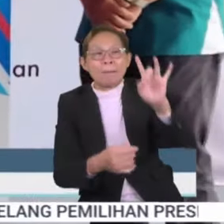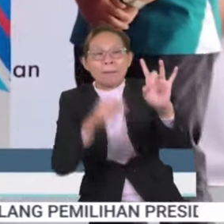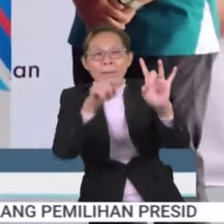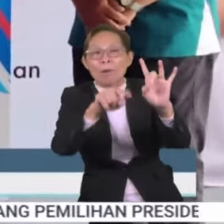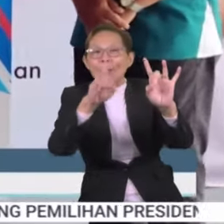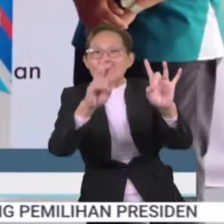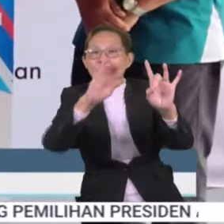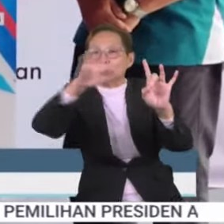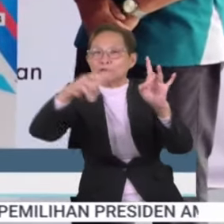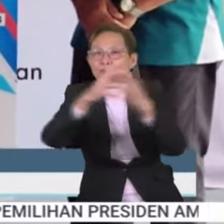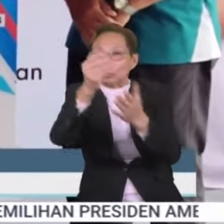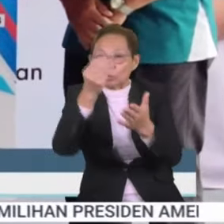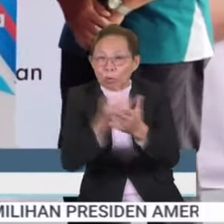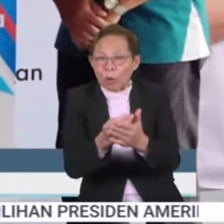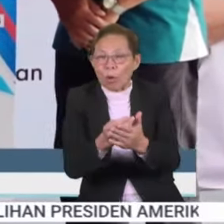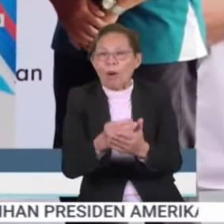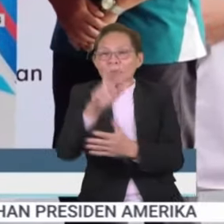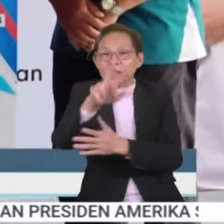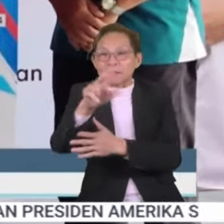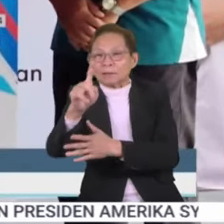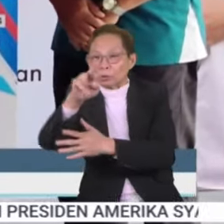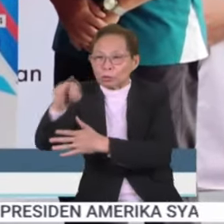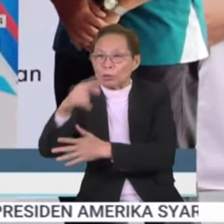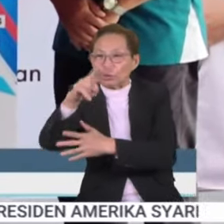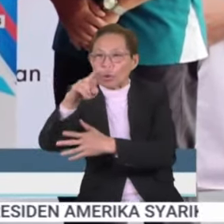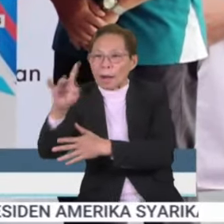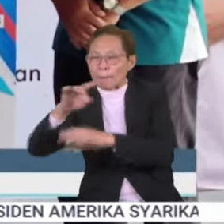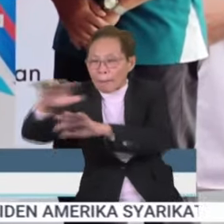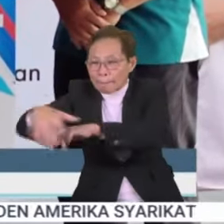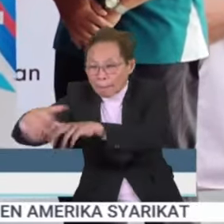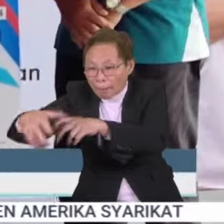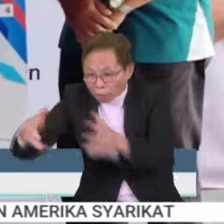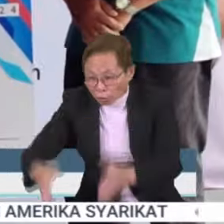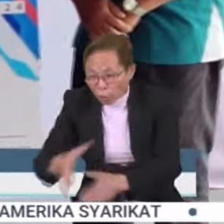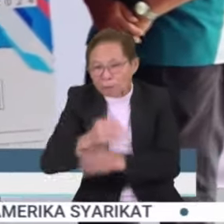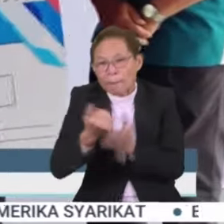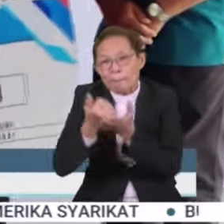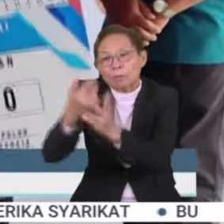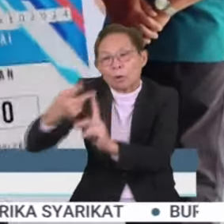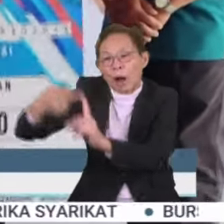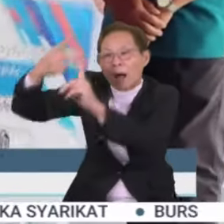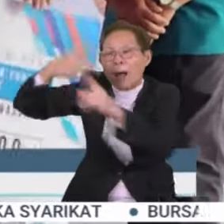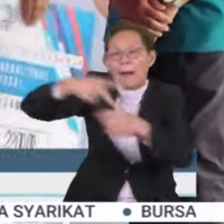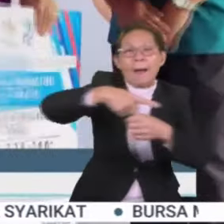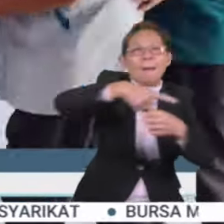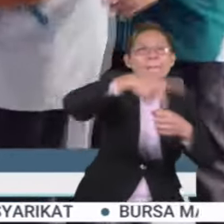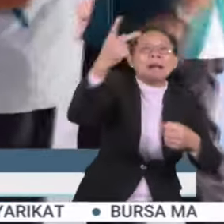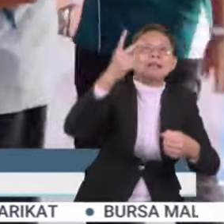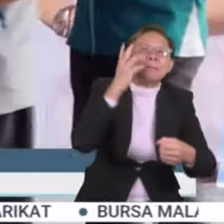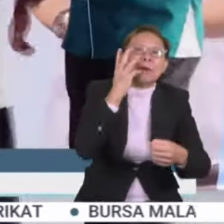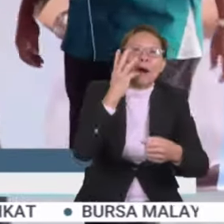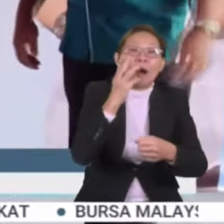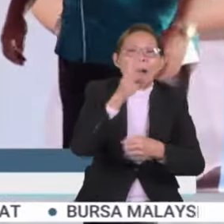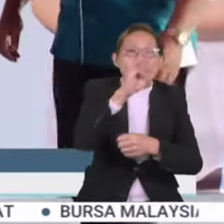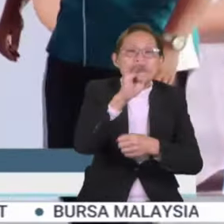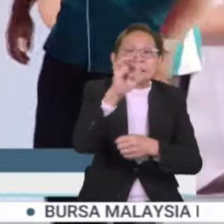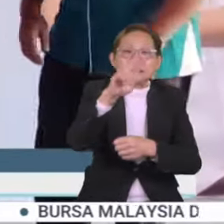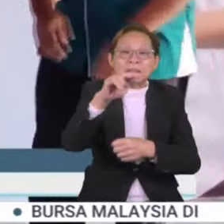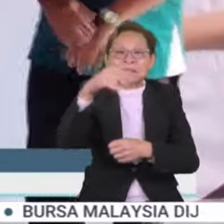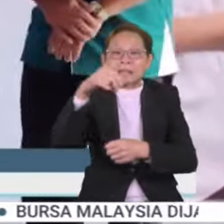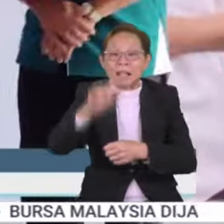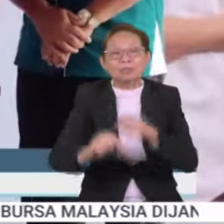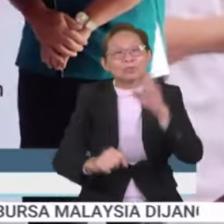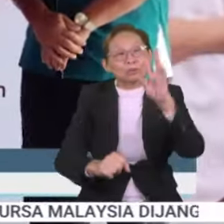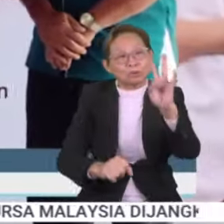rm8.6 juta Kepada r1,028 pesawah dan bantuan khas padi beras nasional berhad Bernas